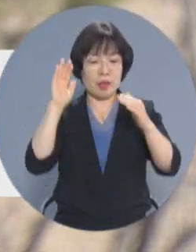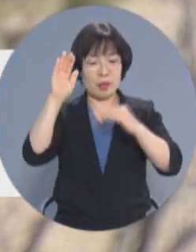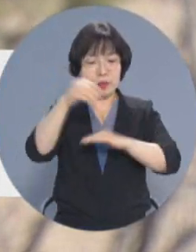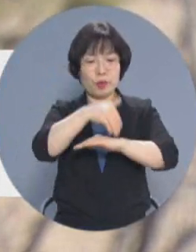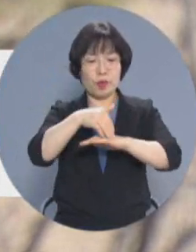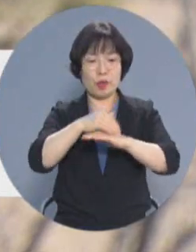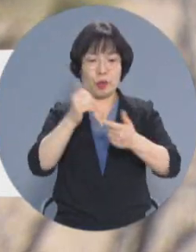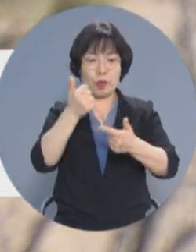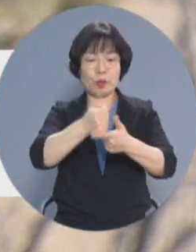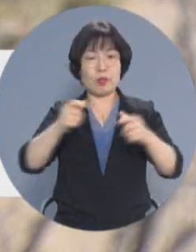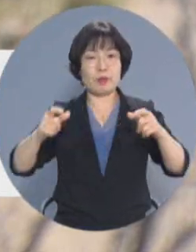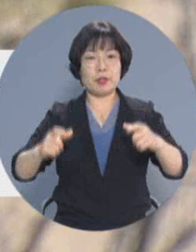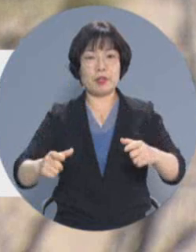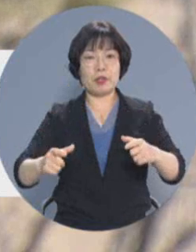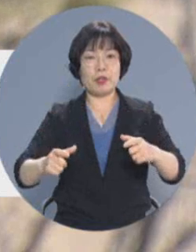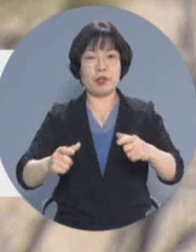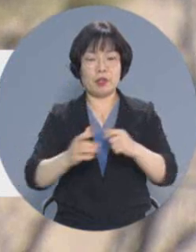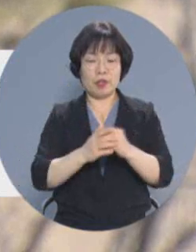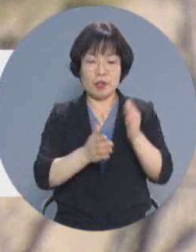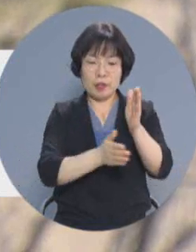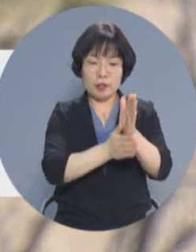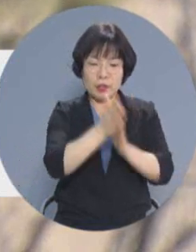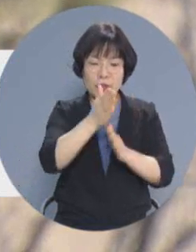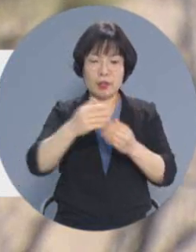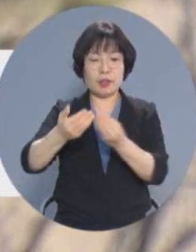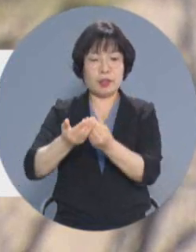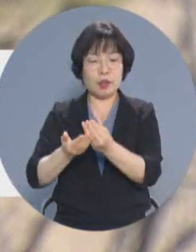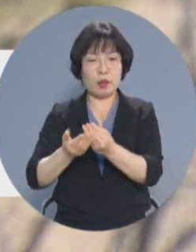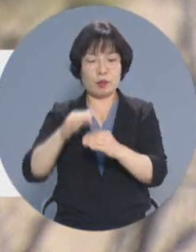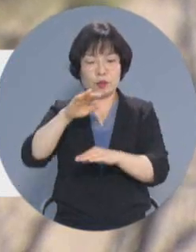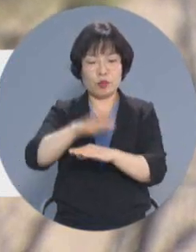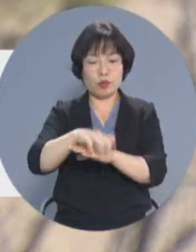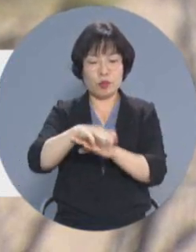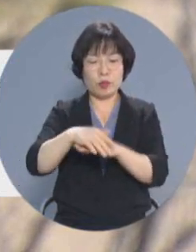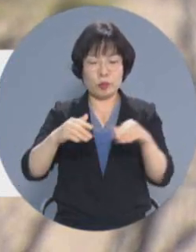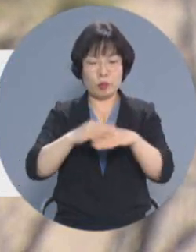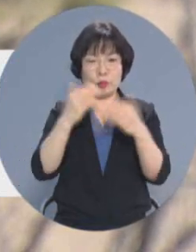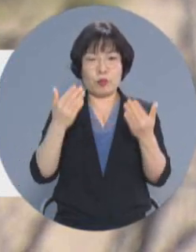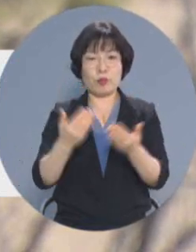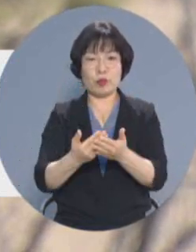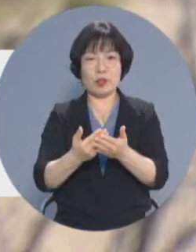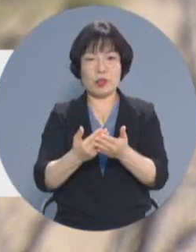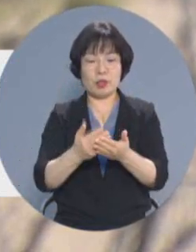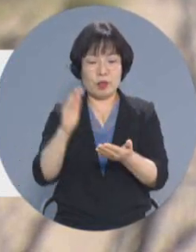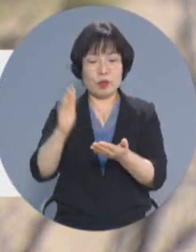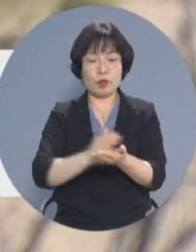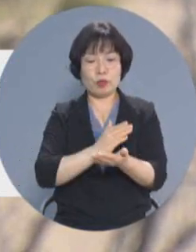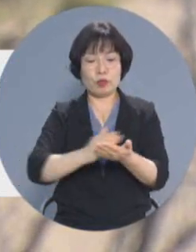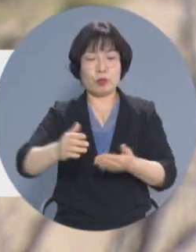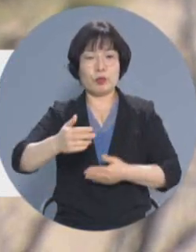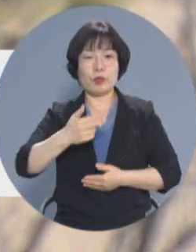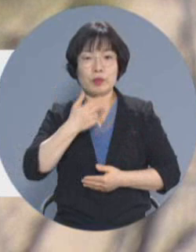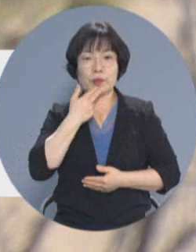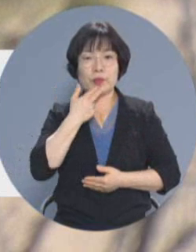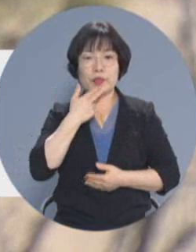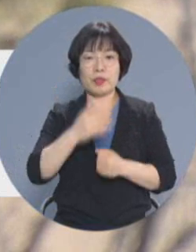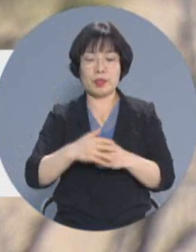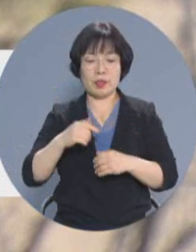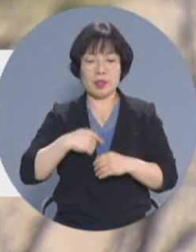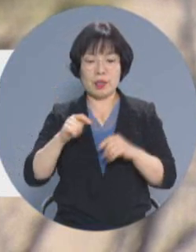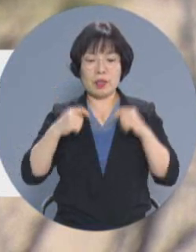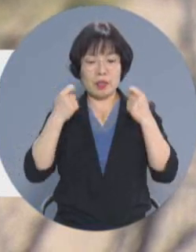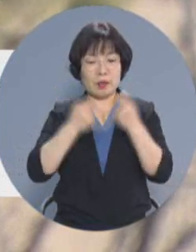호남 지역에서는 저희가 뭐 도시지역과 농촌 그리고 뭐 이런 도서지역 가리지 않고 저희가